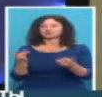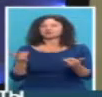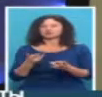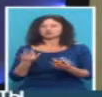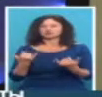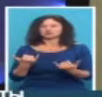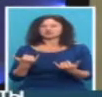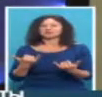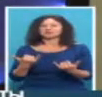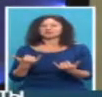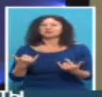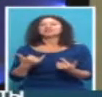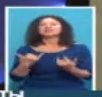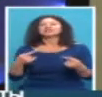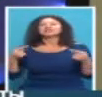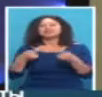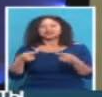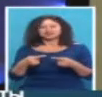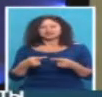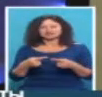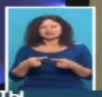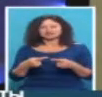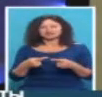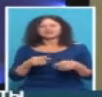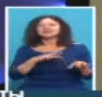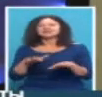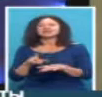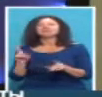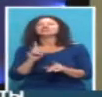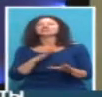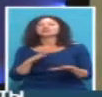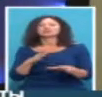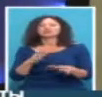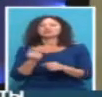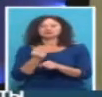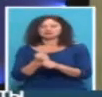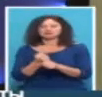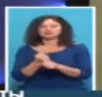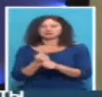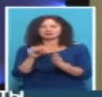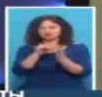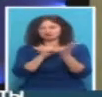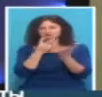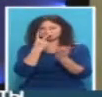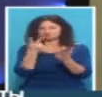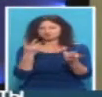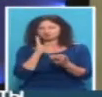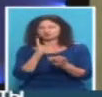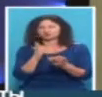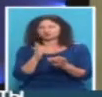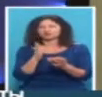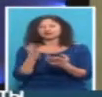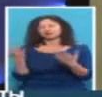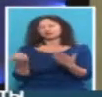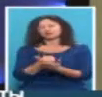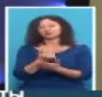Теперь сравнить вид осуществляемой деятельности, чем вы занимаетесь, с этим перечнем, тогда вы найдете ответ